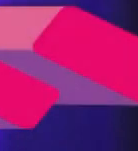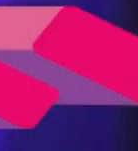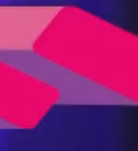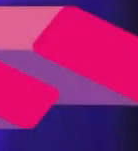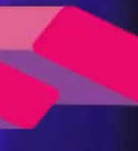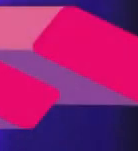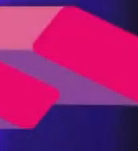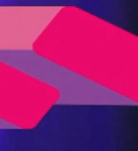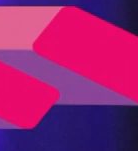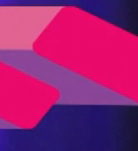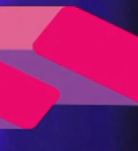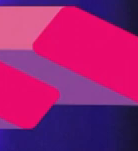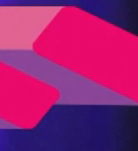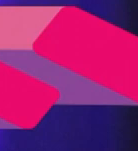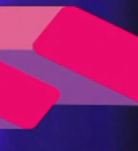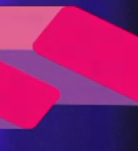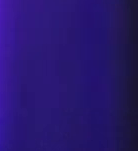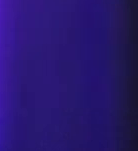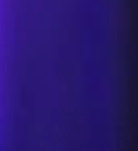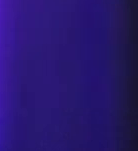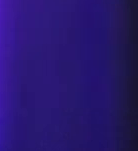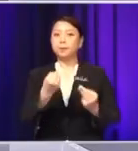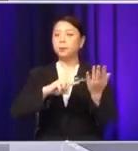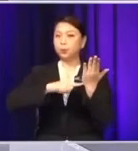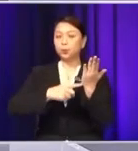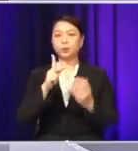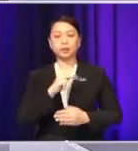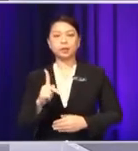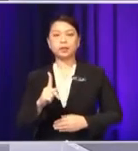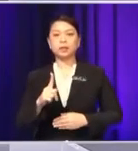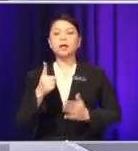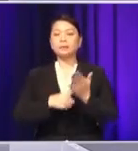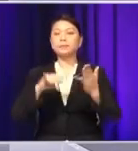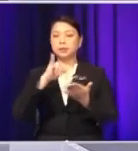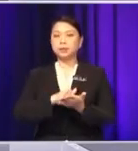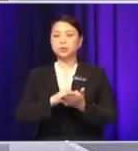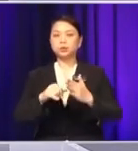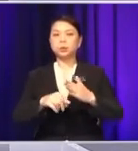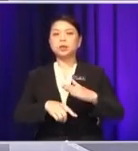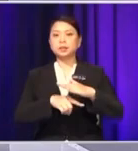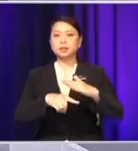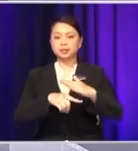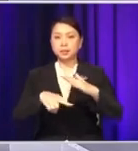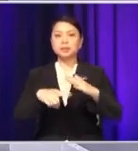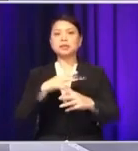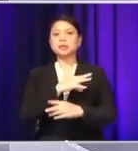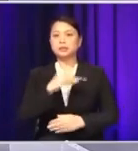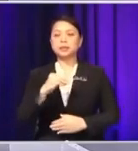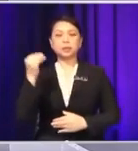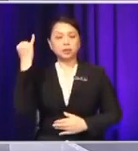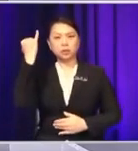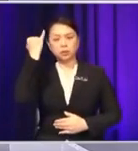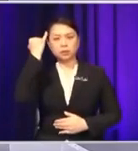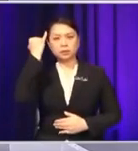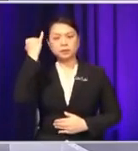kita nak teruskan dengan pengisian untuk segmen yang pertama, yang mana dasar dan konsep ujian akhir sesi akademik. Silakan Tuan.